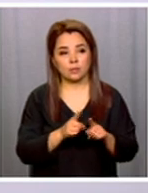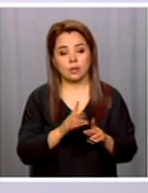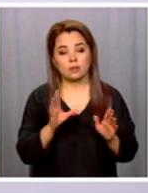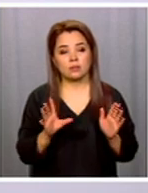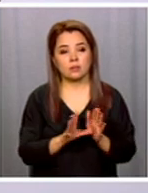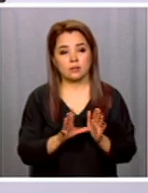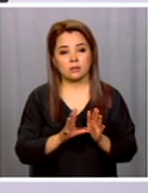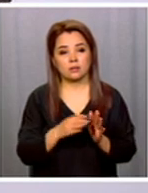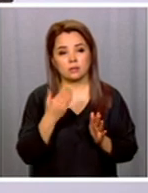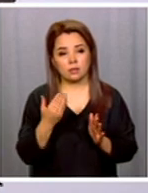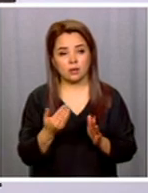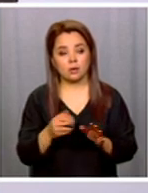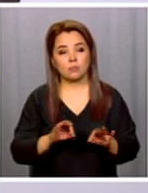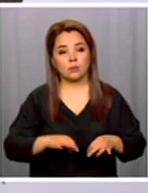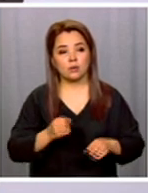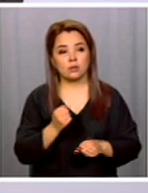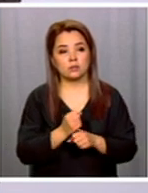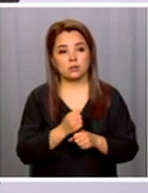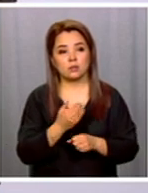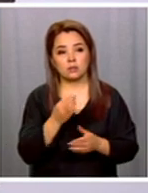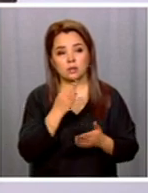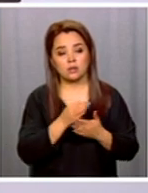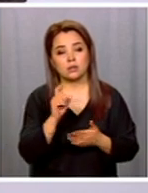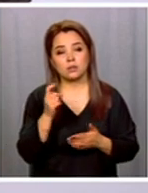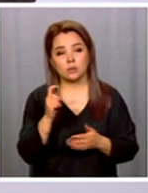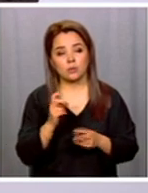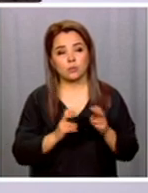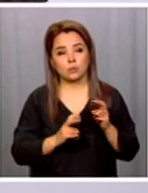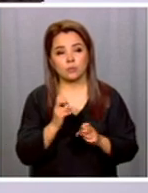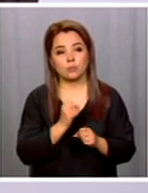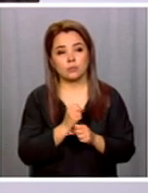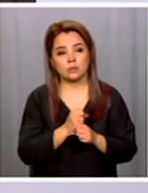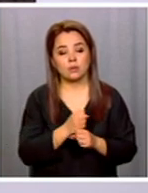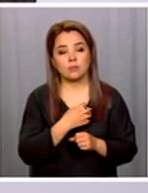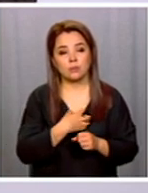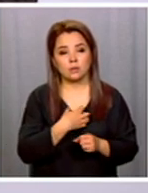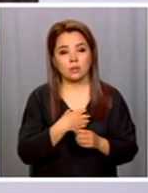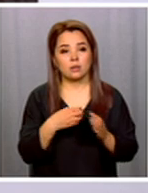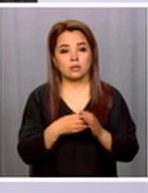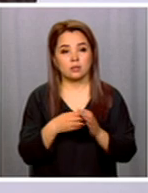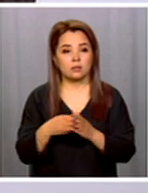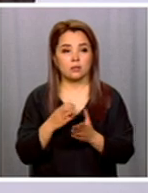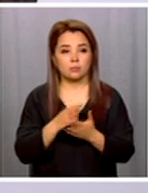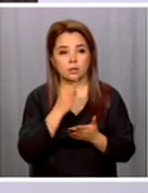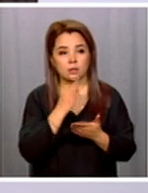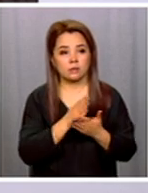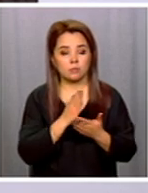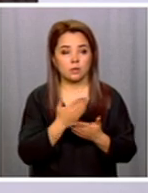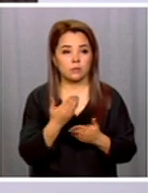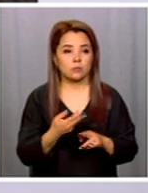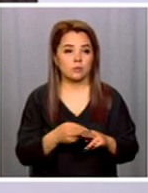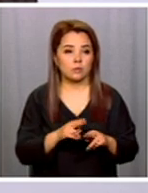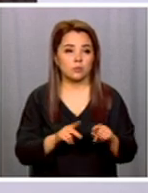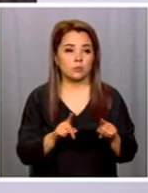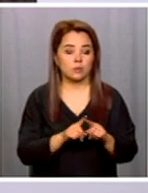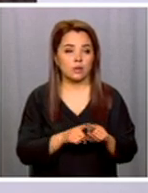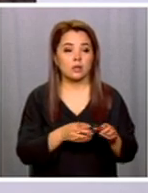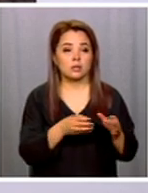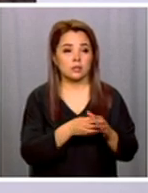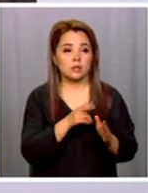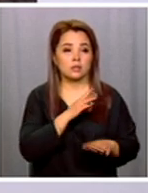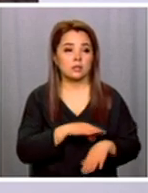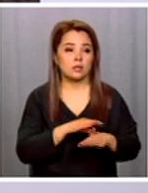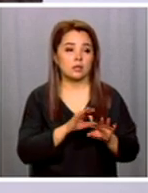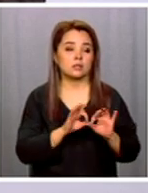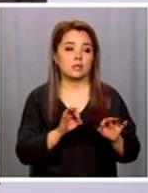энергетика, машина жасау және химия өнеркәсіп сияқты негізгі салалардан тұрады. Олай болса, біз осы салаларға қысқаша